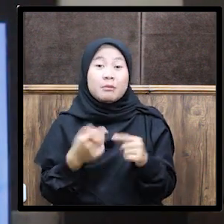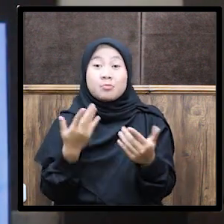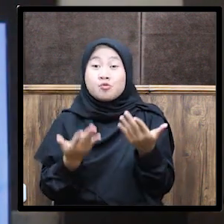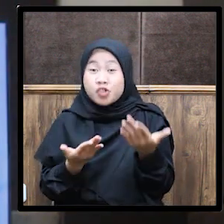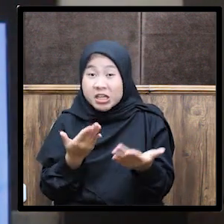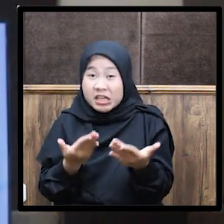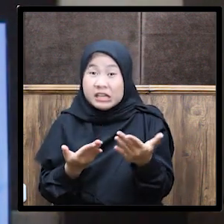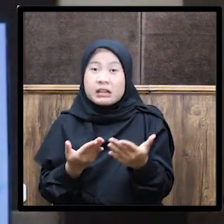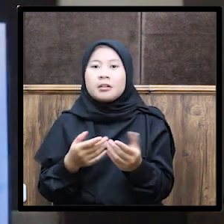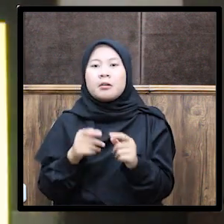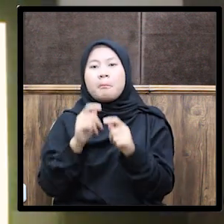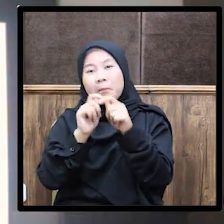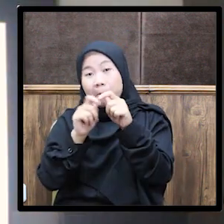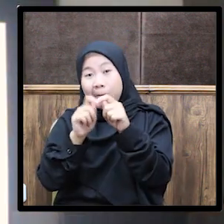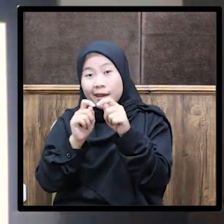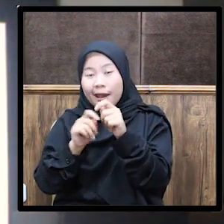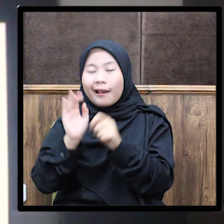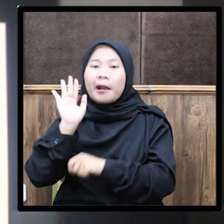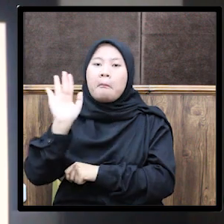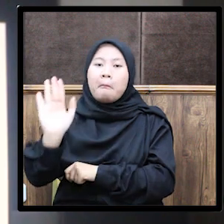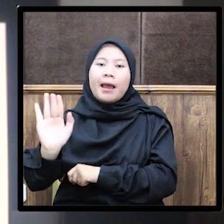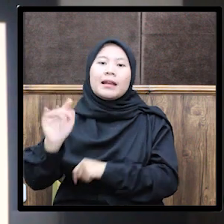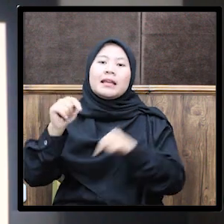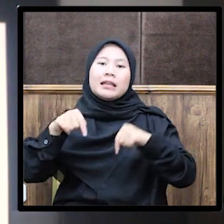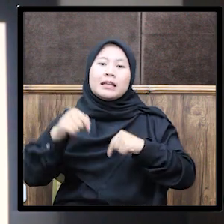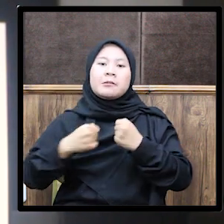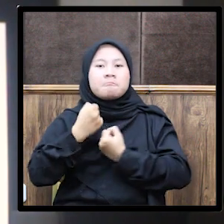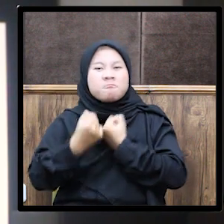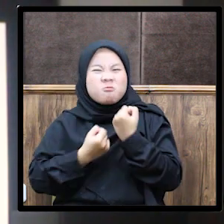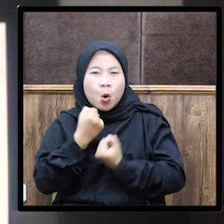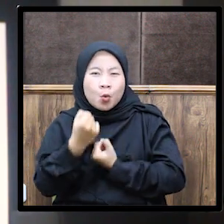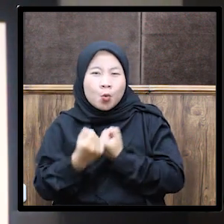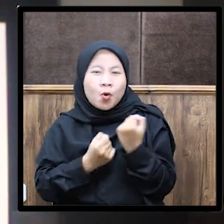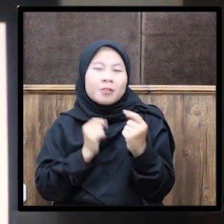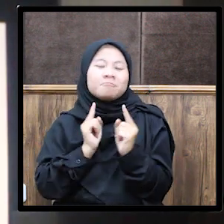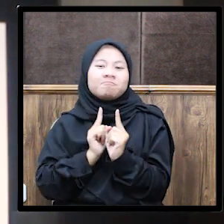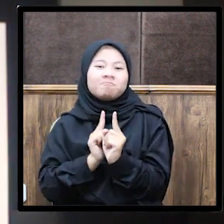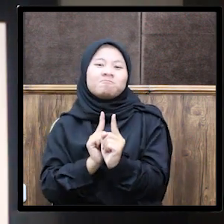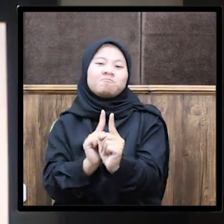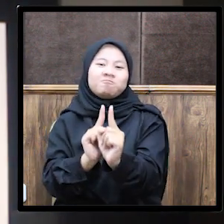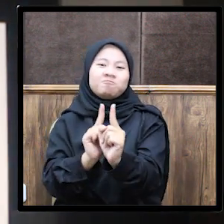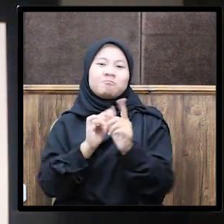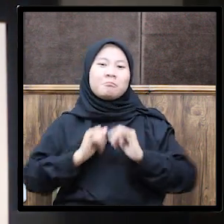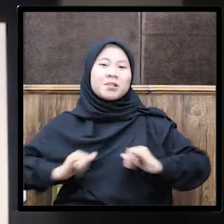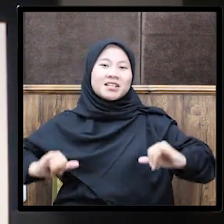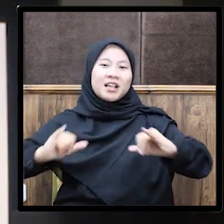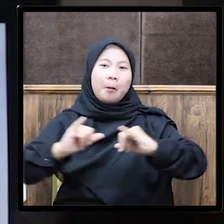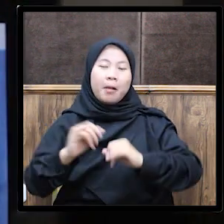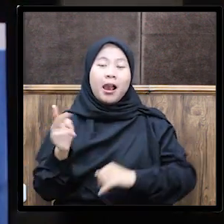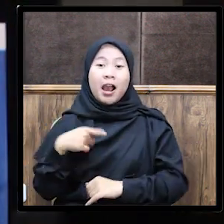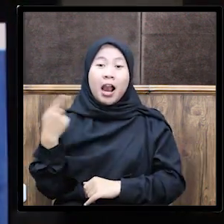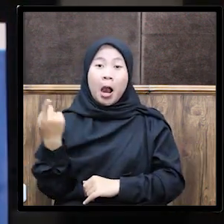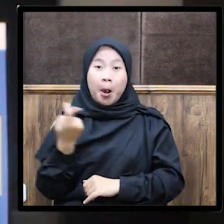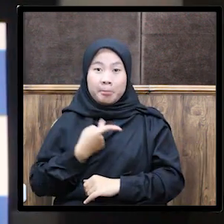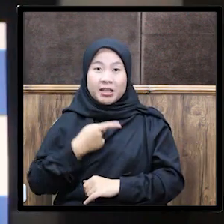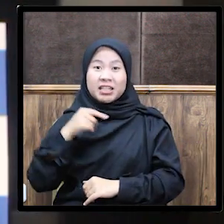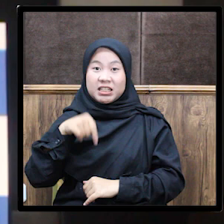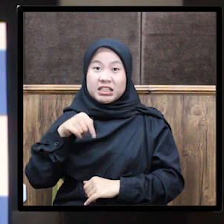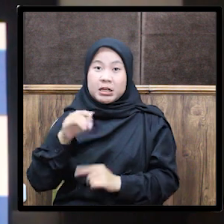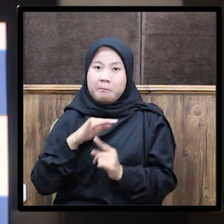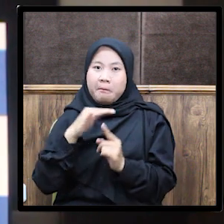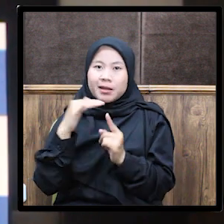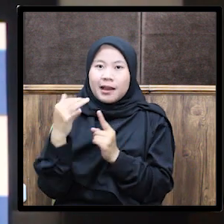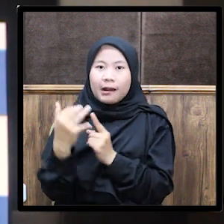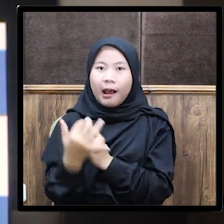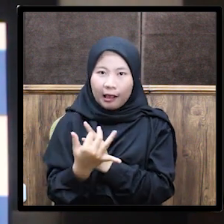perbaikan-perbaikan ke depan mari kita kawal sama-sama. Kami sebagai masyarakat sipil tentu akan